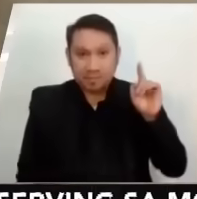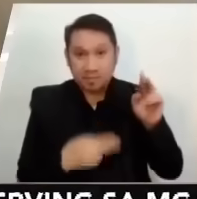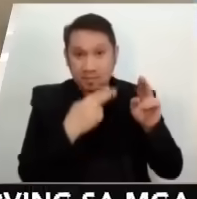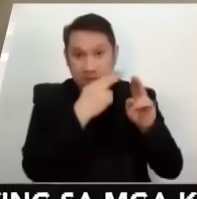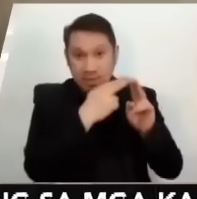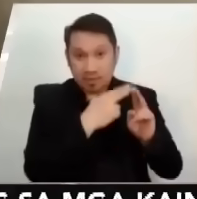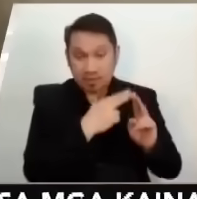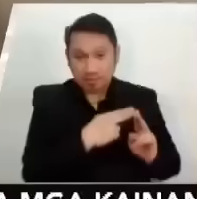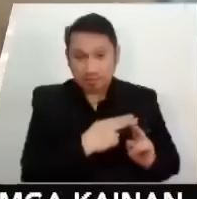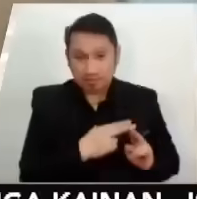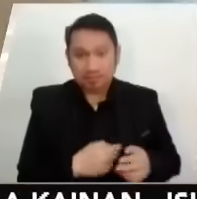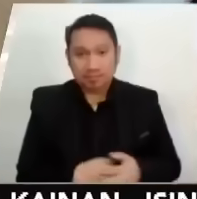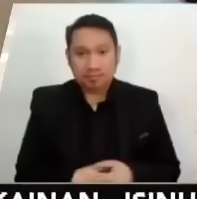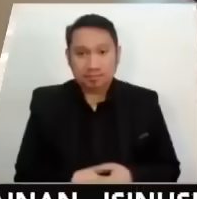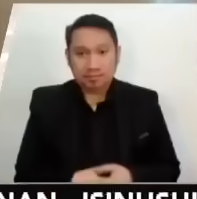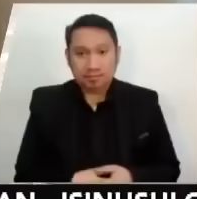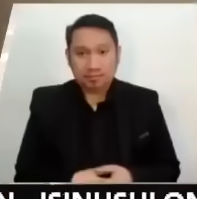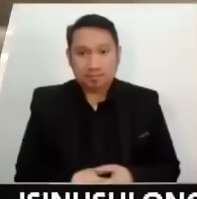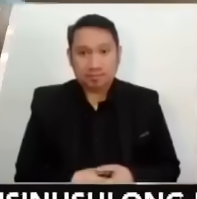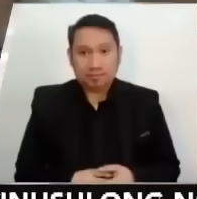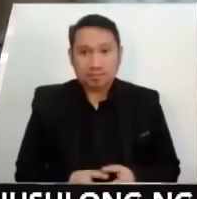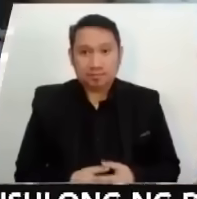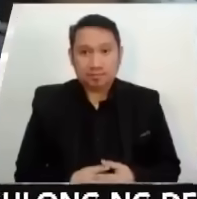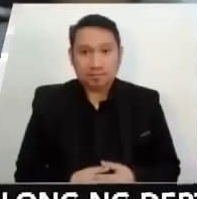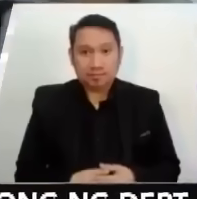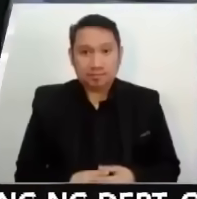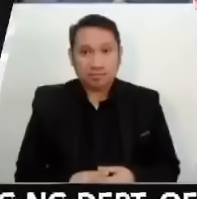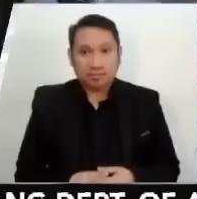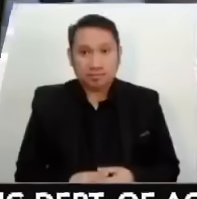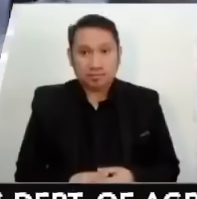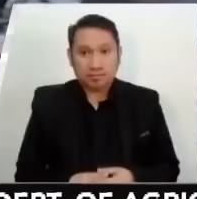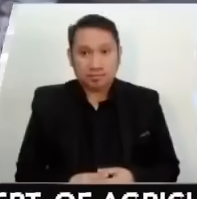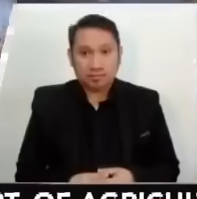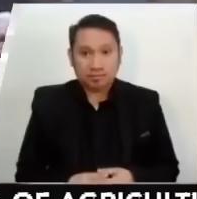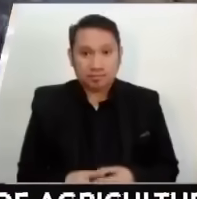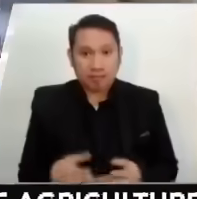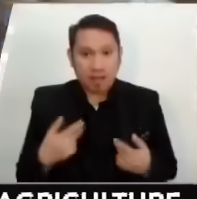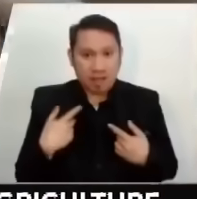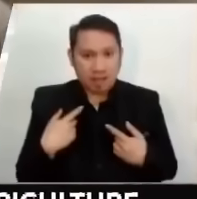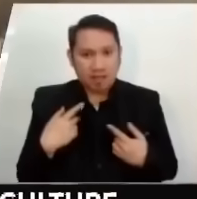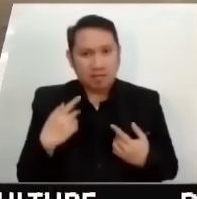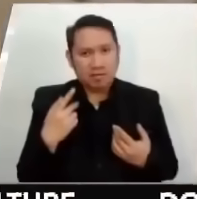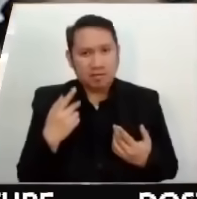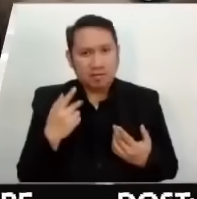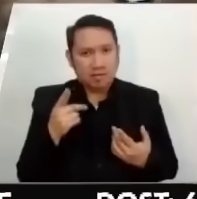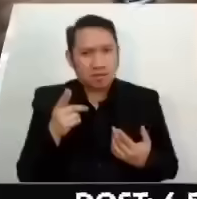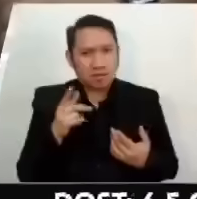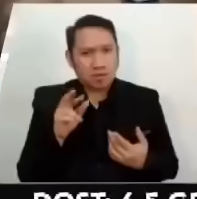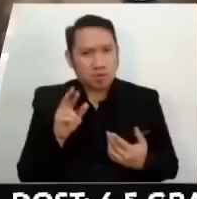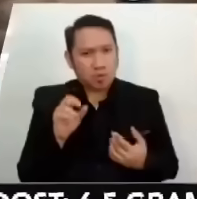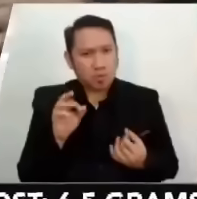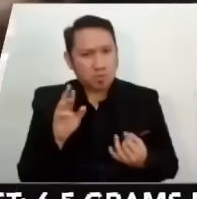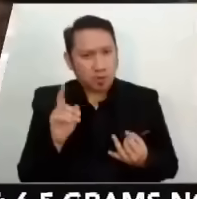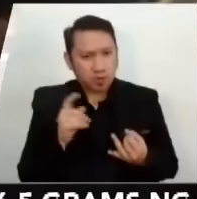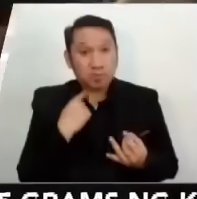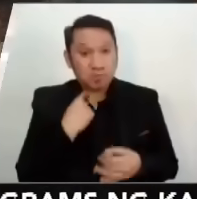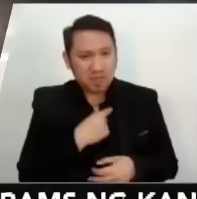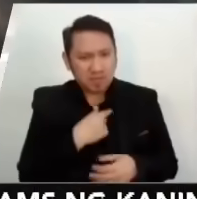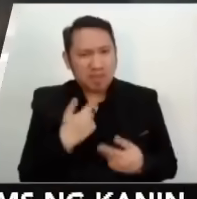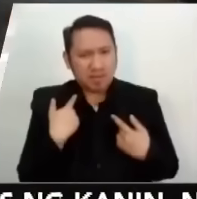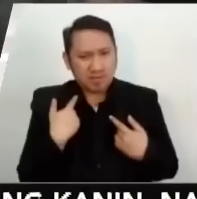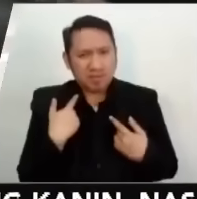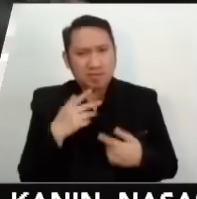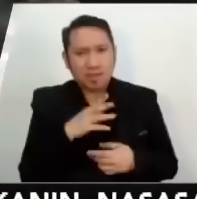Noynoy Aquino, ang pamangkin ni Aquino na si Kiko Aquino D., running priest na si Father Robert Reyes at ang kinatawan ng mga biktima